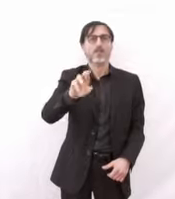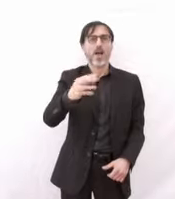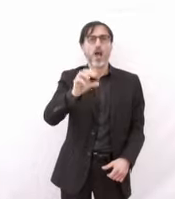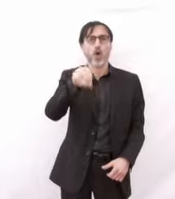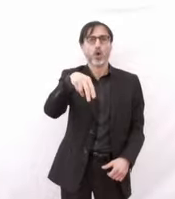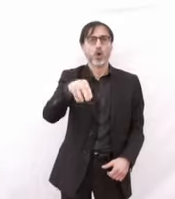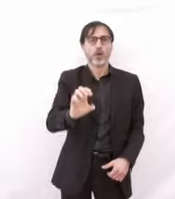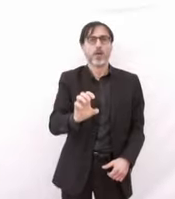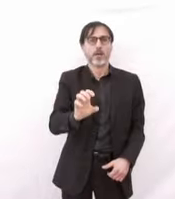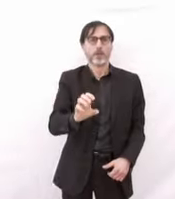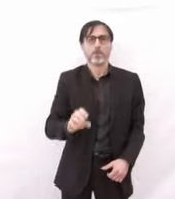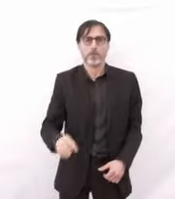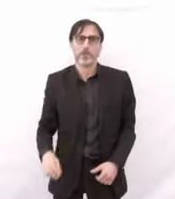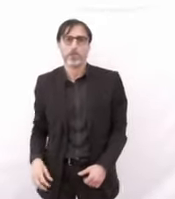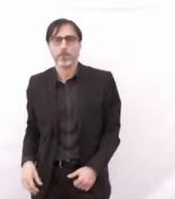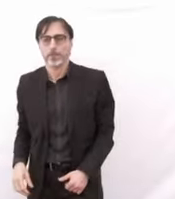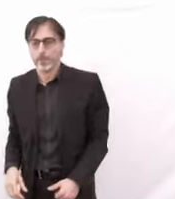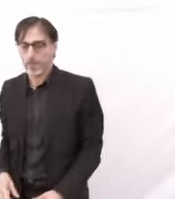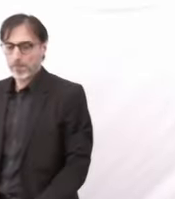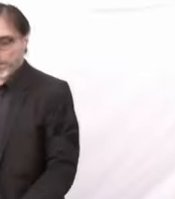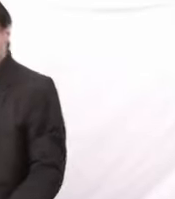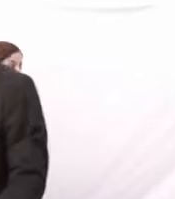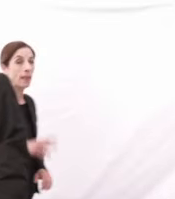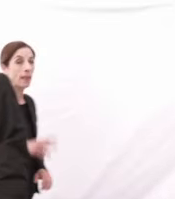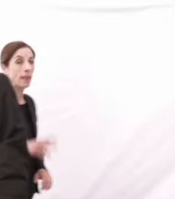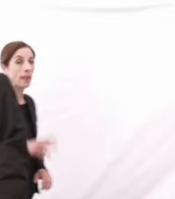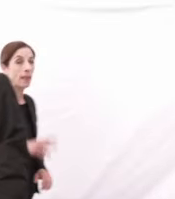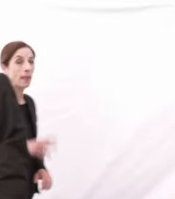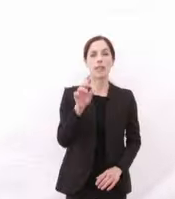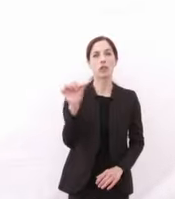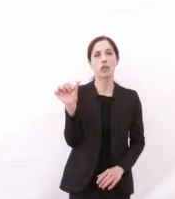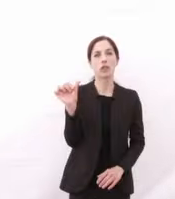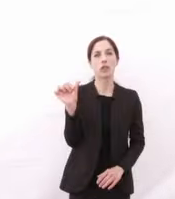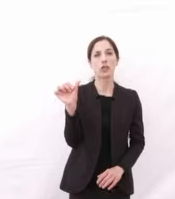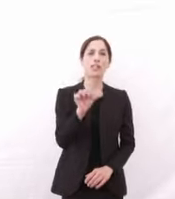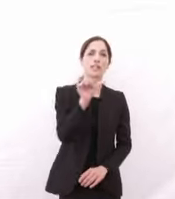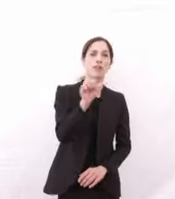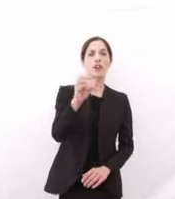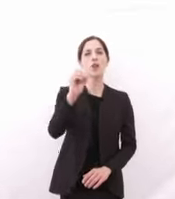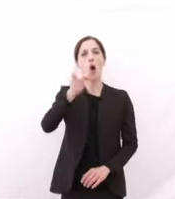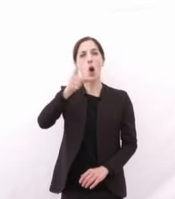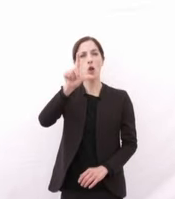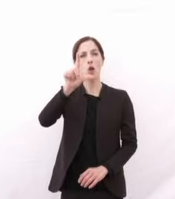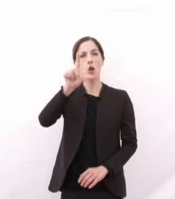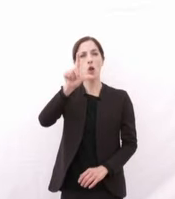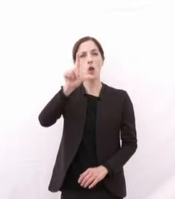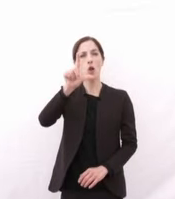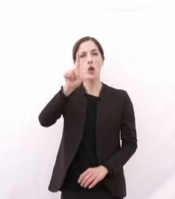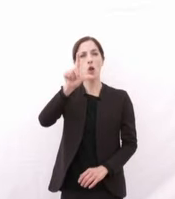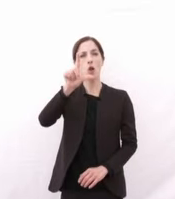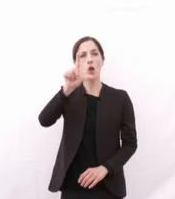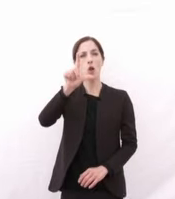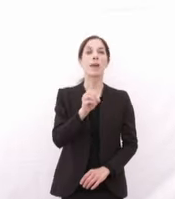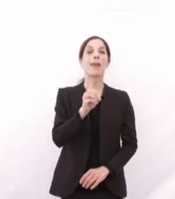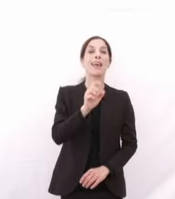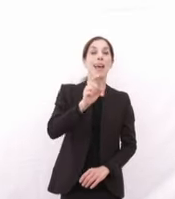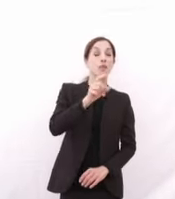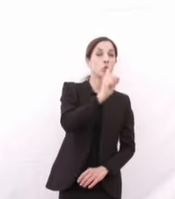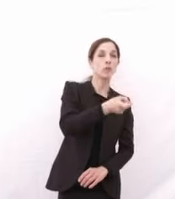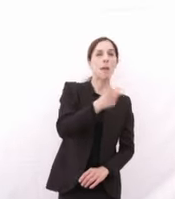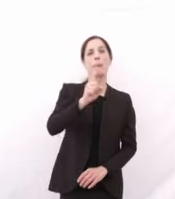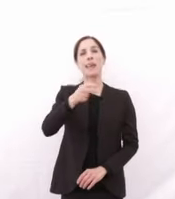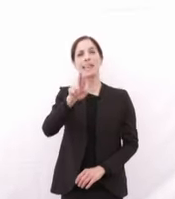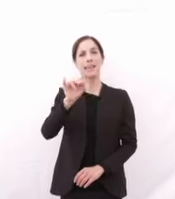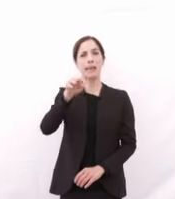Vincenzo Salvatori, Serafino Ogliastro, Giuseppe Grimaldi,